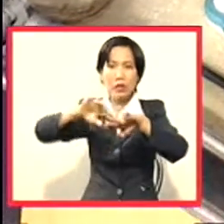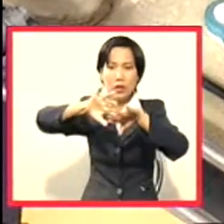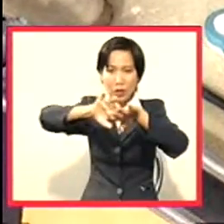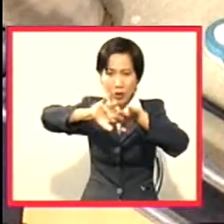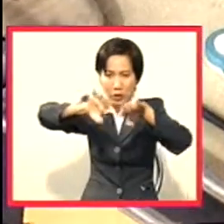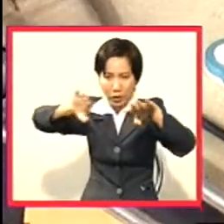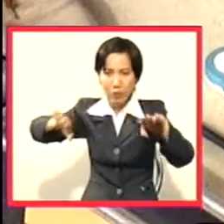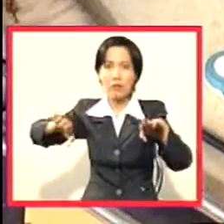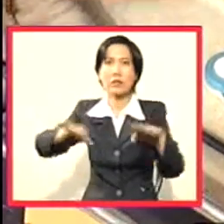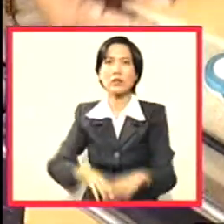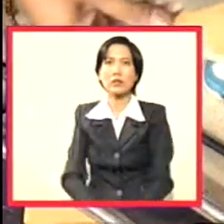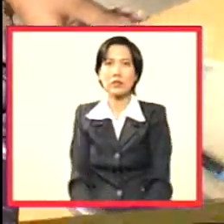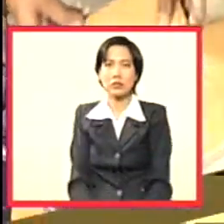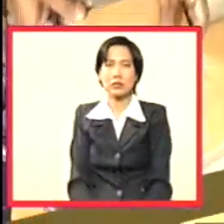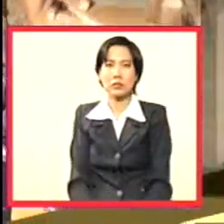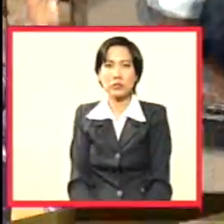จากกัน